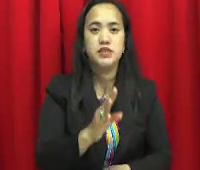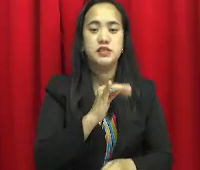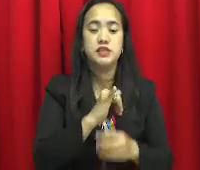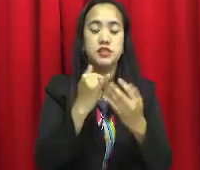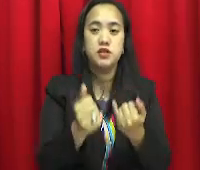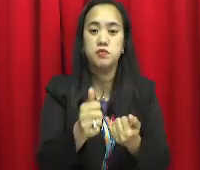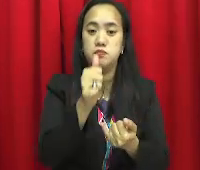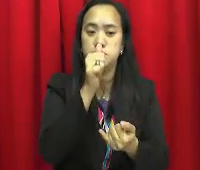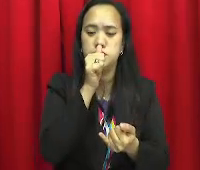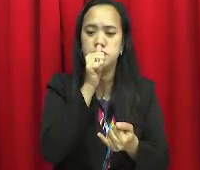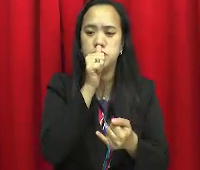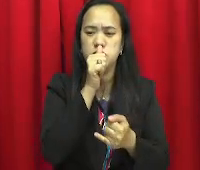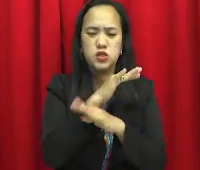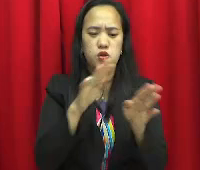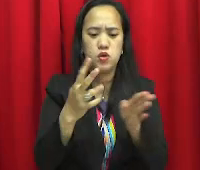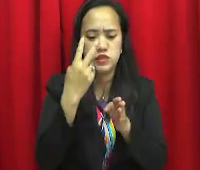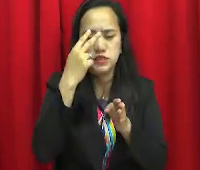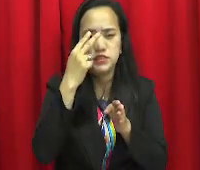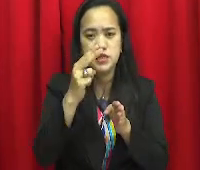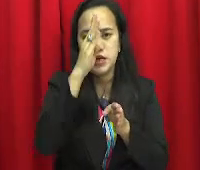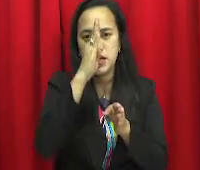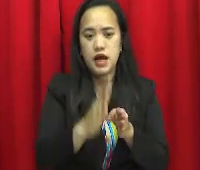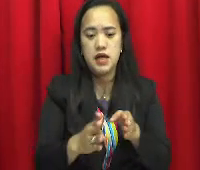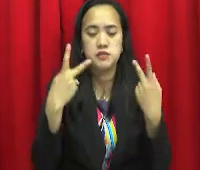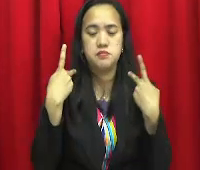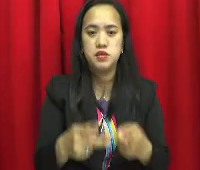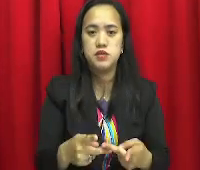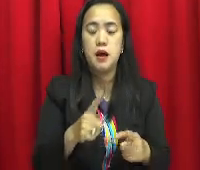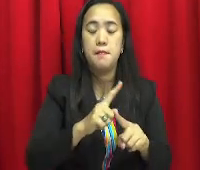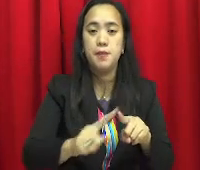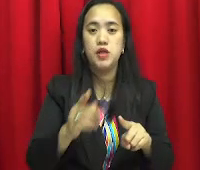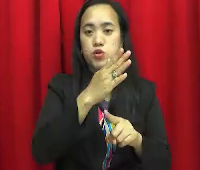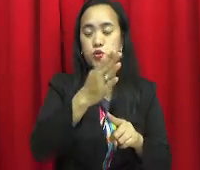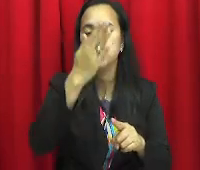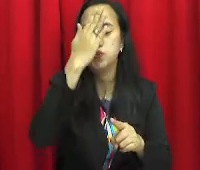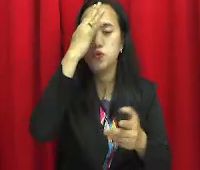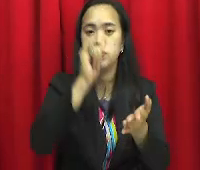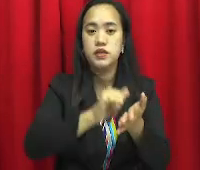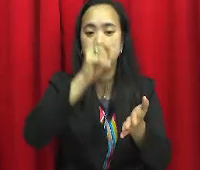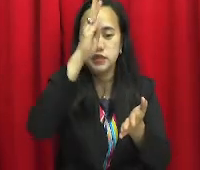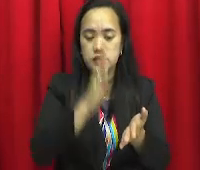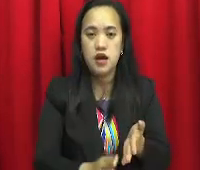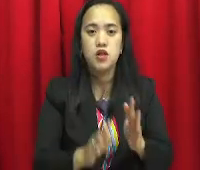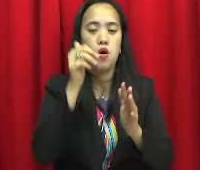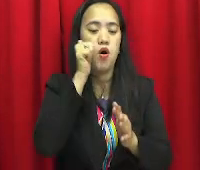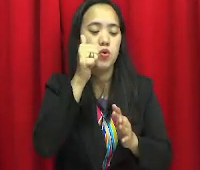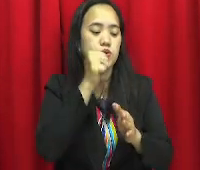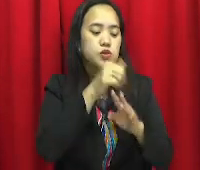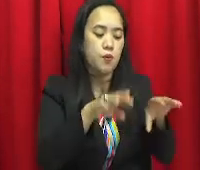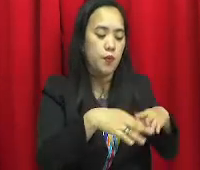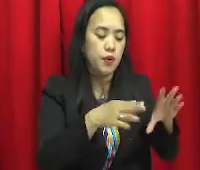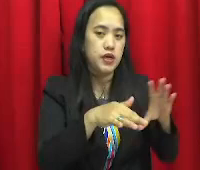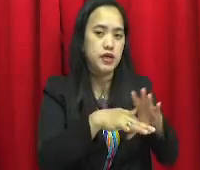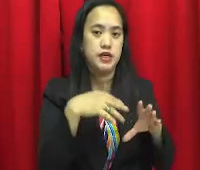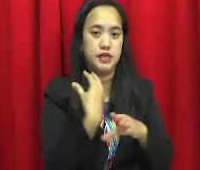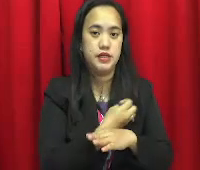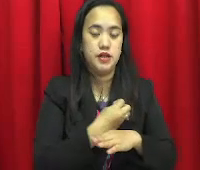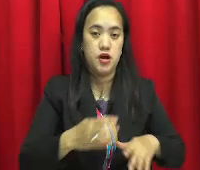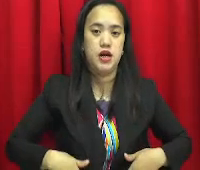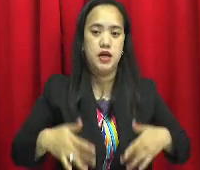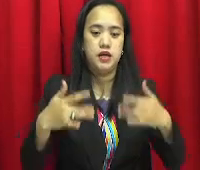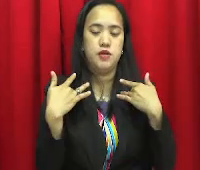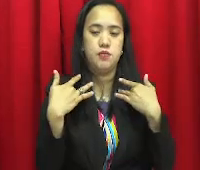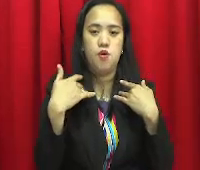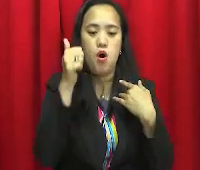maramdaman, may ginagawa po ang Diyos. Kaya huwag natin kakalimutan na laging magtiwala. Ang